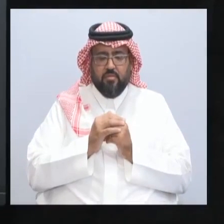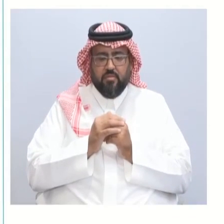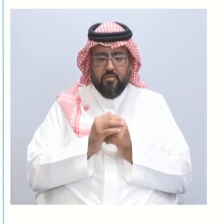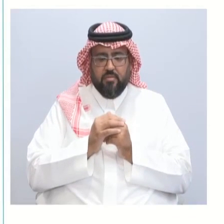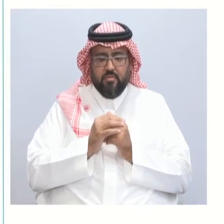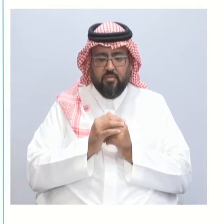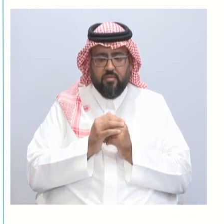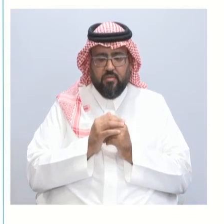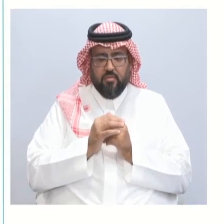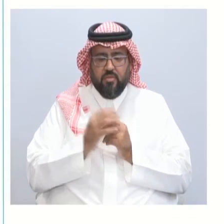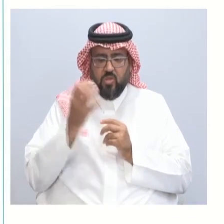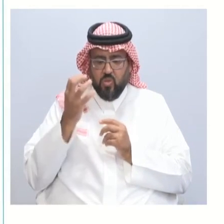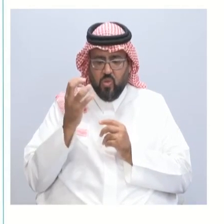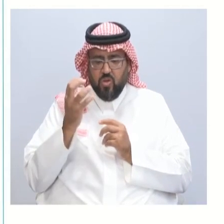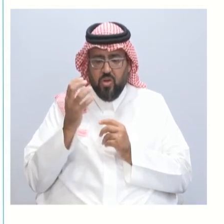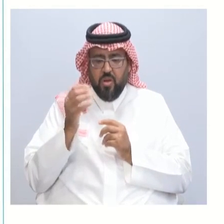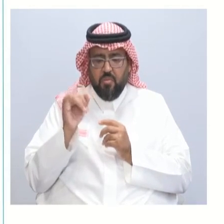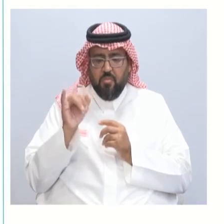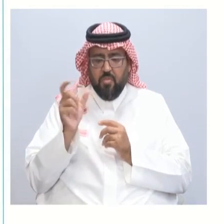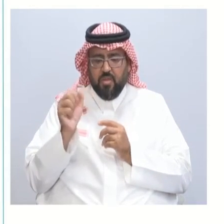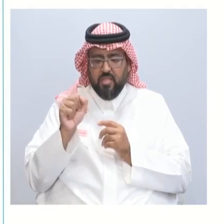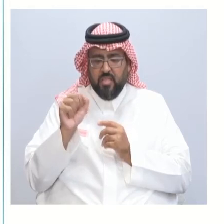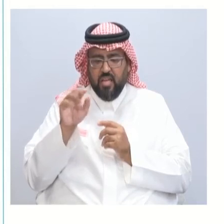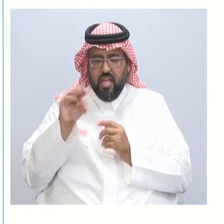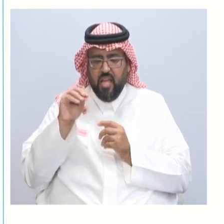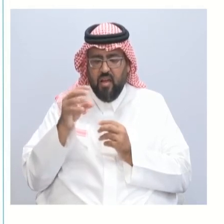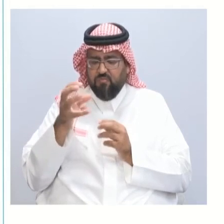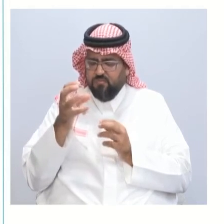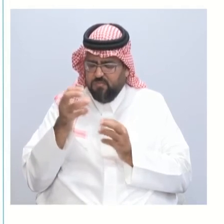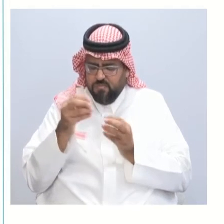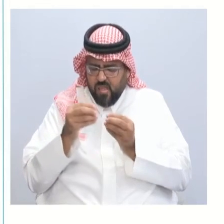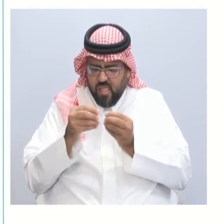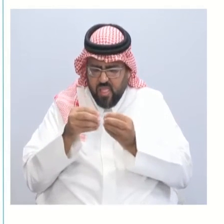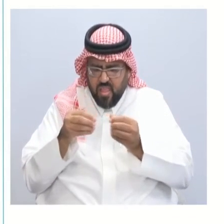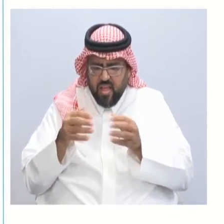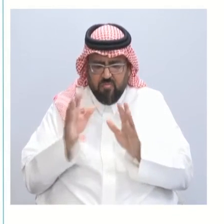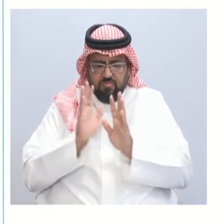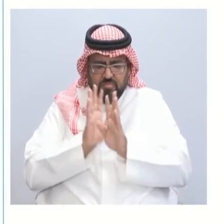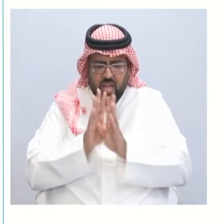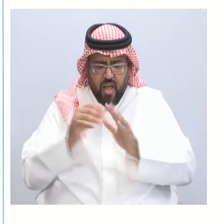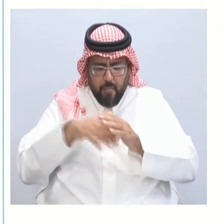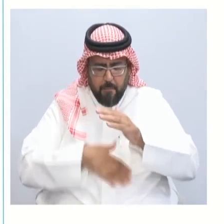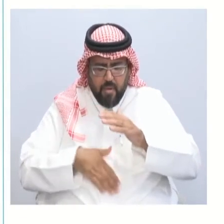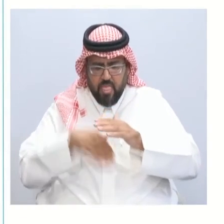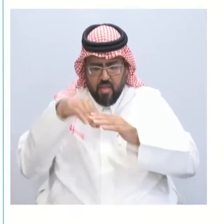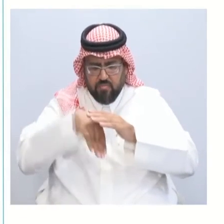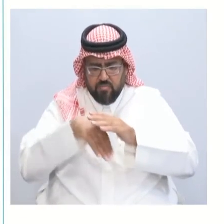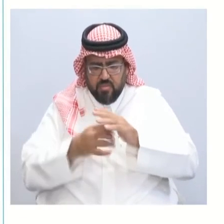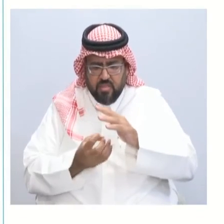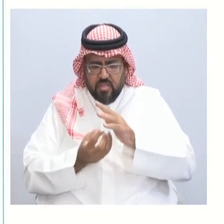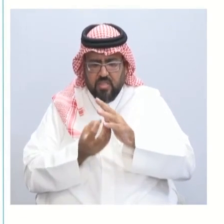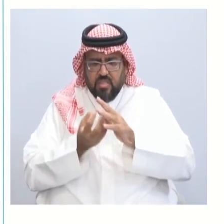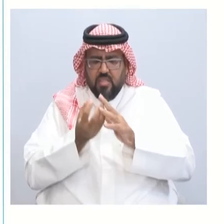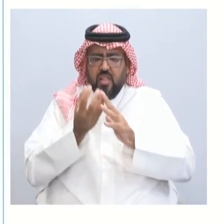الناريه هي صخور منصهره اندفعت من باطن الارض ثم